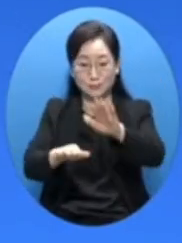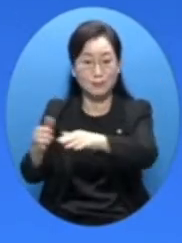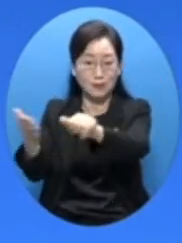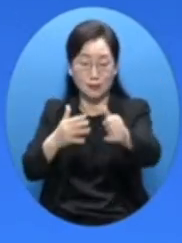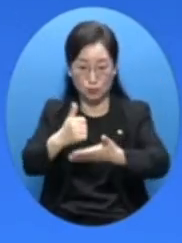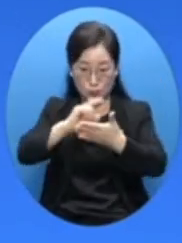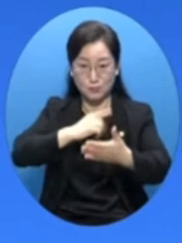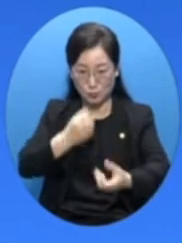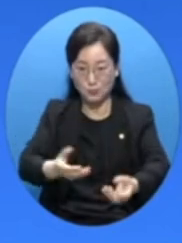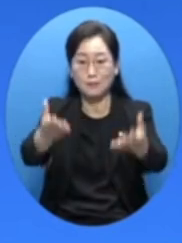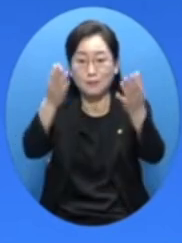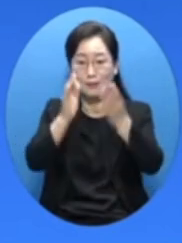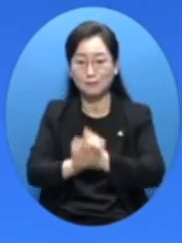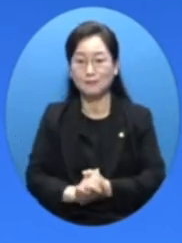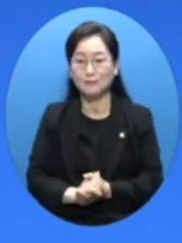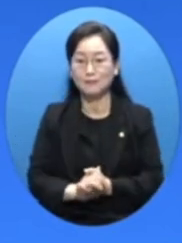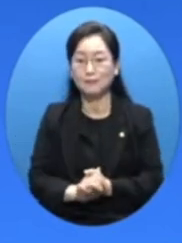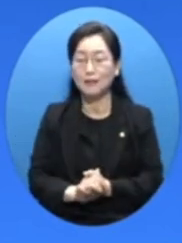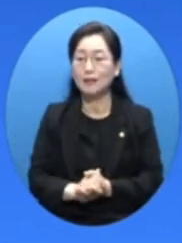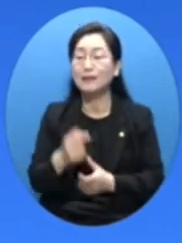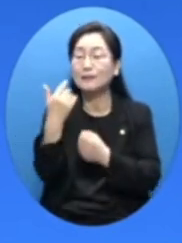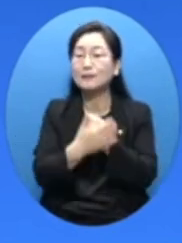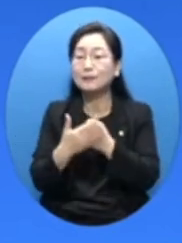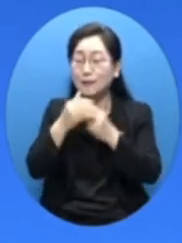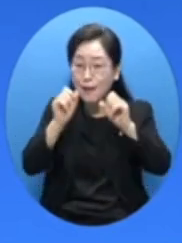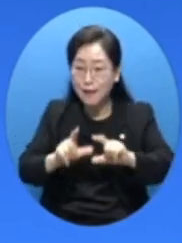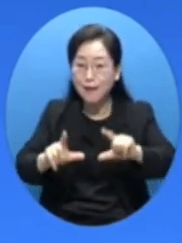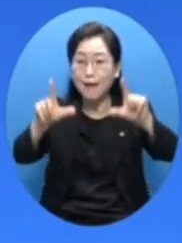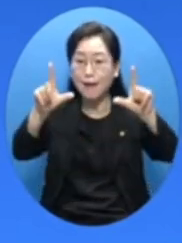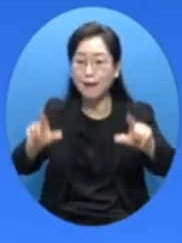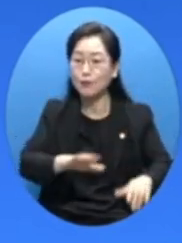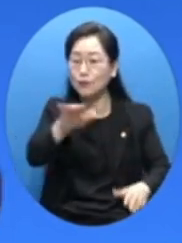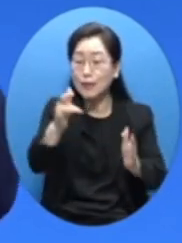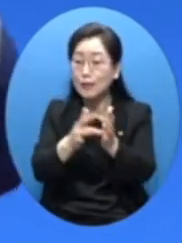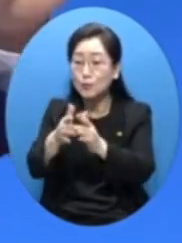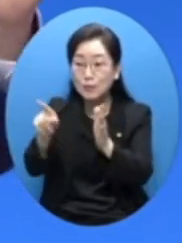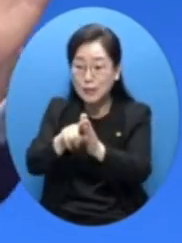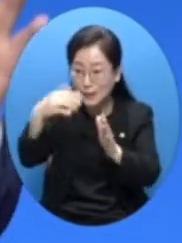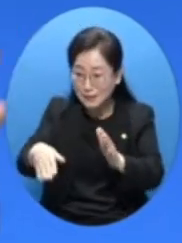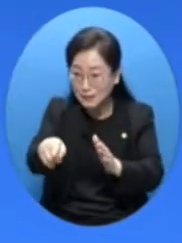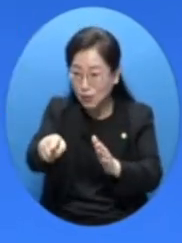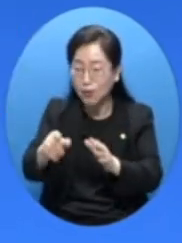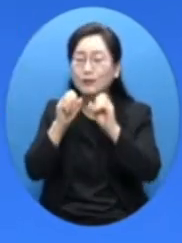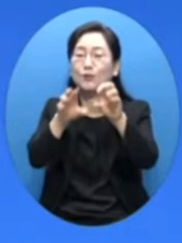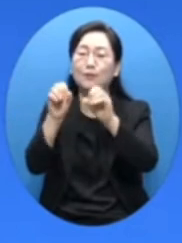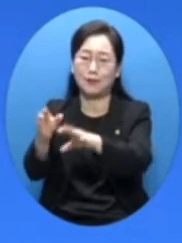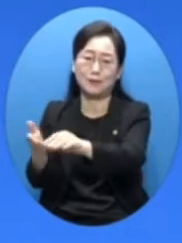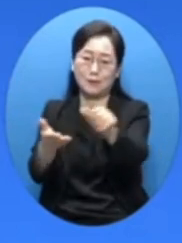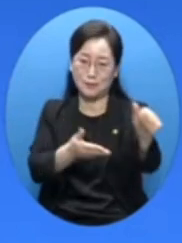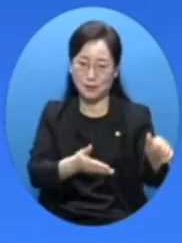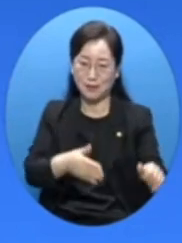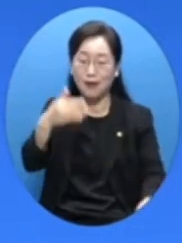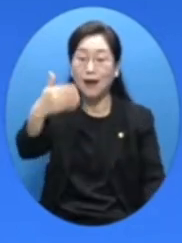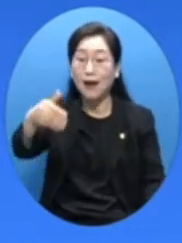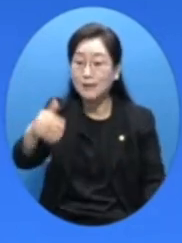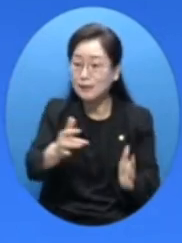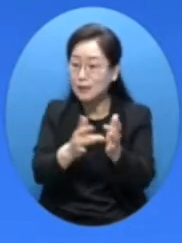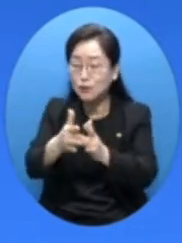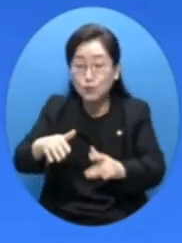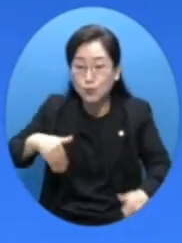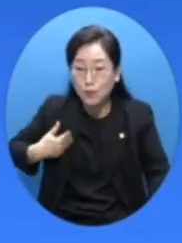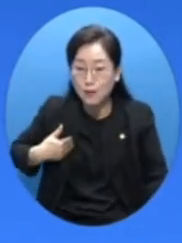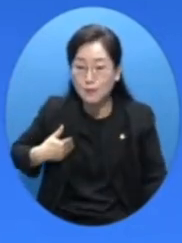주님으로 축원합니다. 그래서 이 은혜의 해를 우리가 예수 믿지 않은 사람에게 전해야 되는 것입니다. 아직도 예수님을 모르는